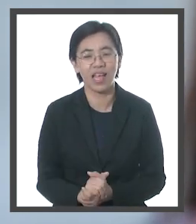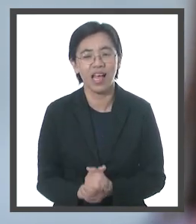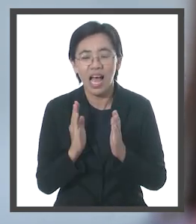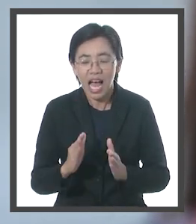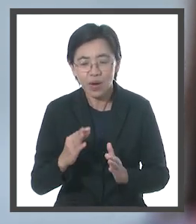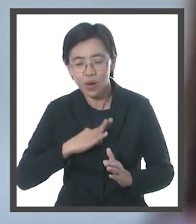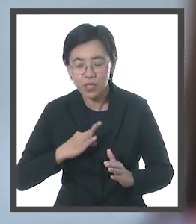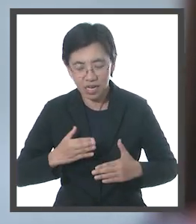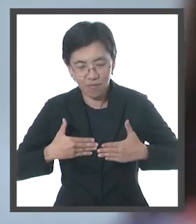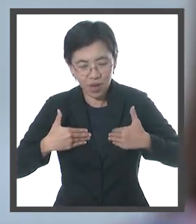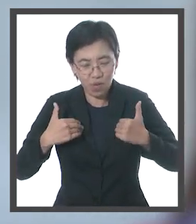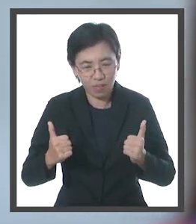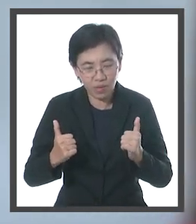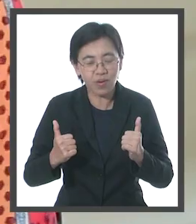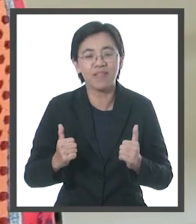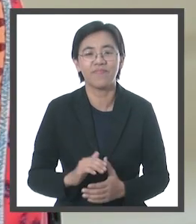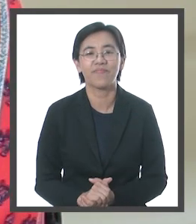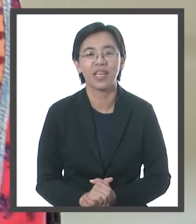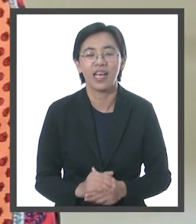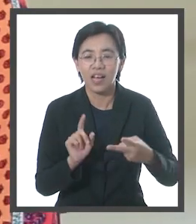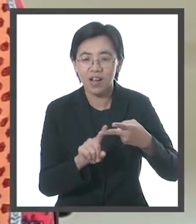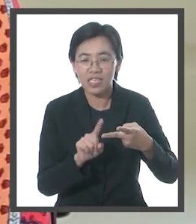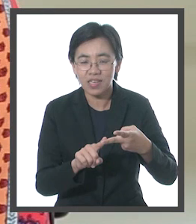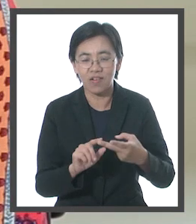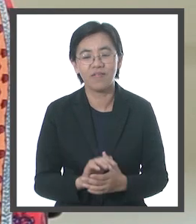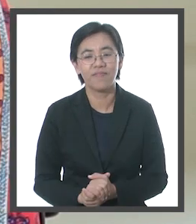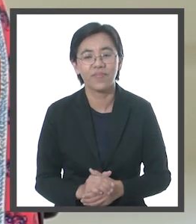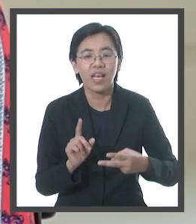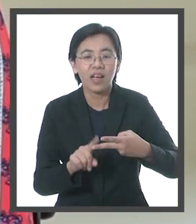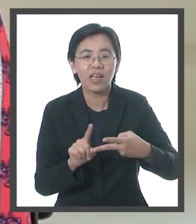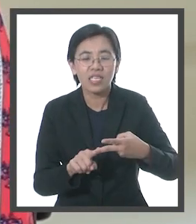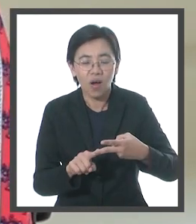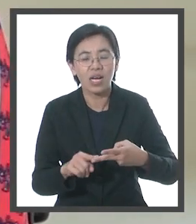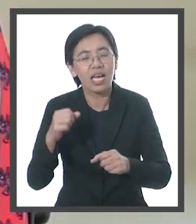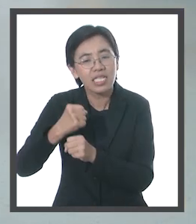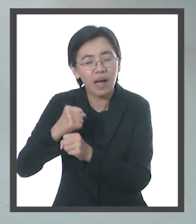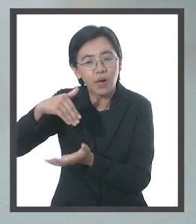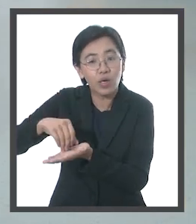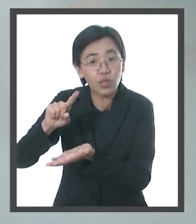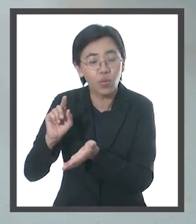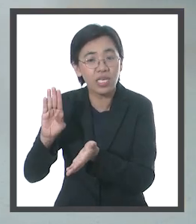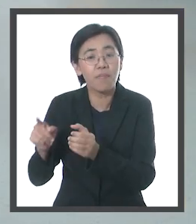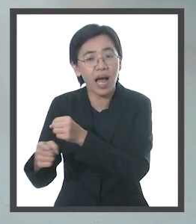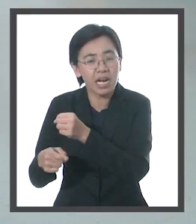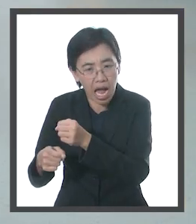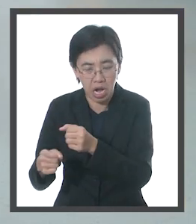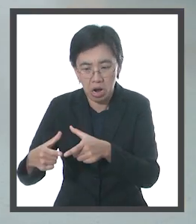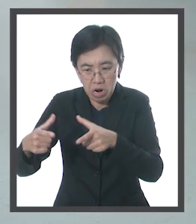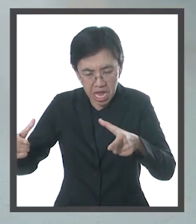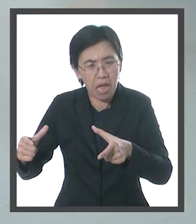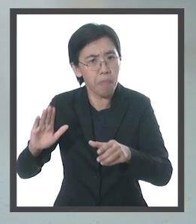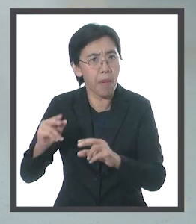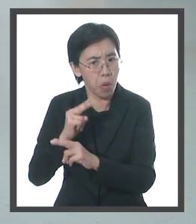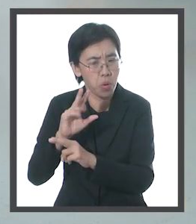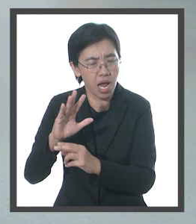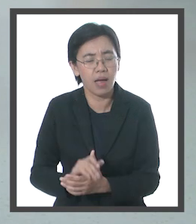ความสมดุลและความสุขและที่สองคือจะสร้าง lab risk อีกอันหนึ่งที่บางนาซึ่งใหญ่กว่านี้น่าจะ5เท่าครับเพ